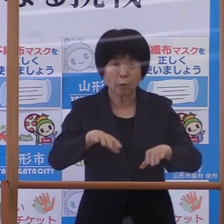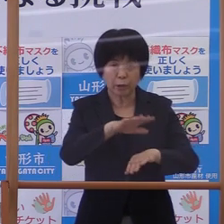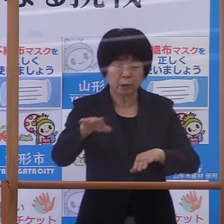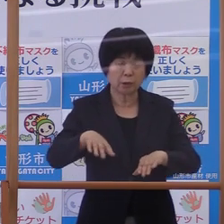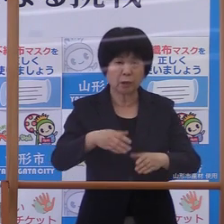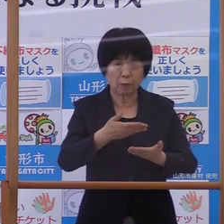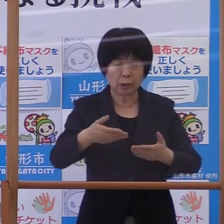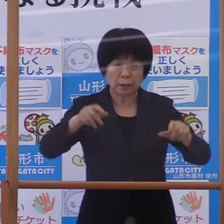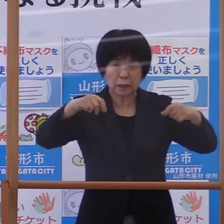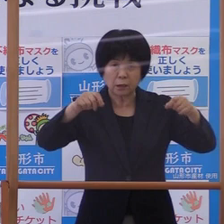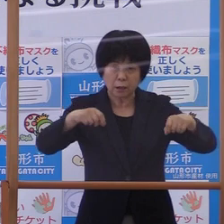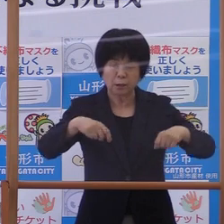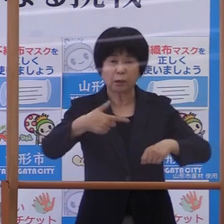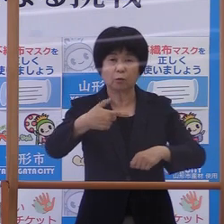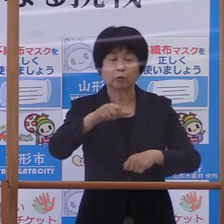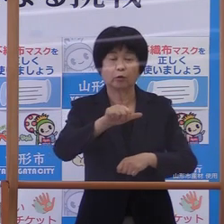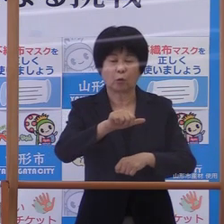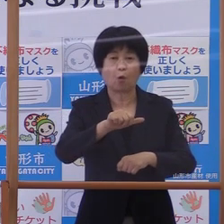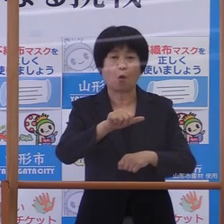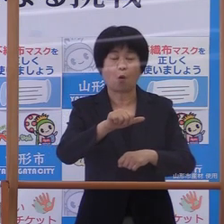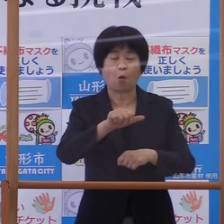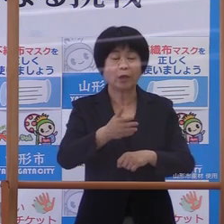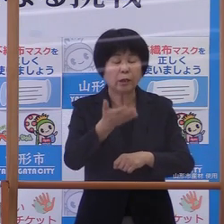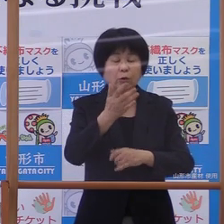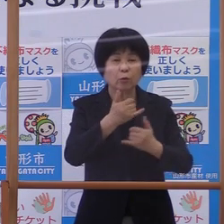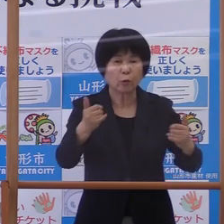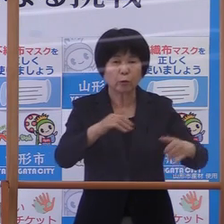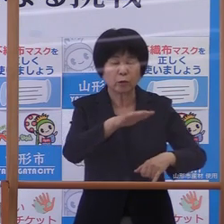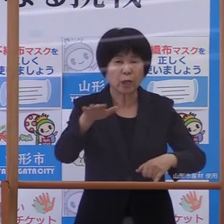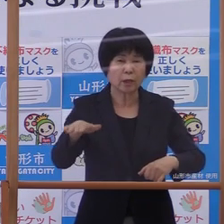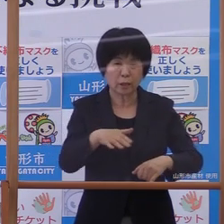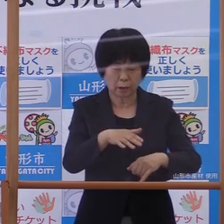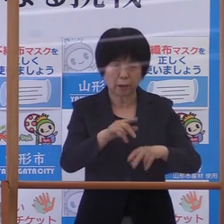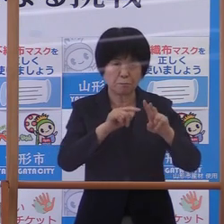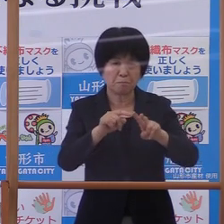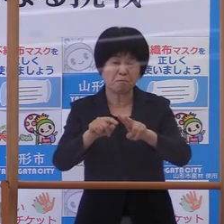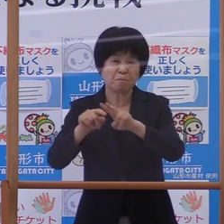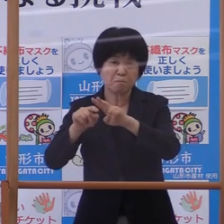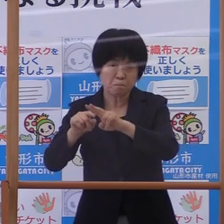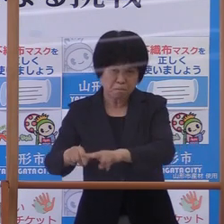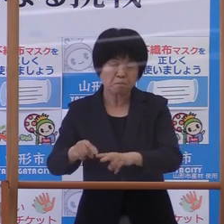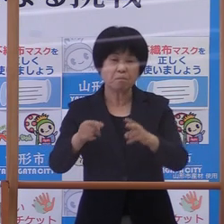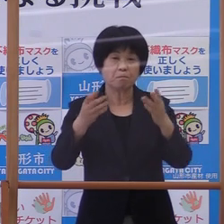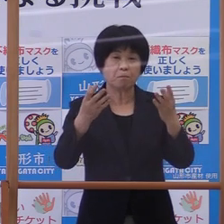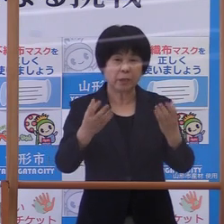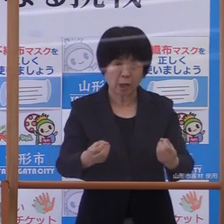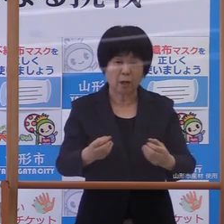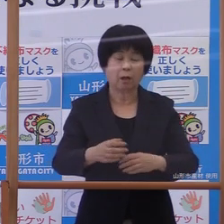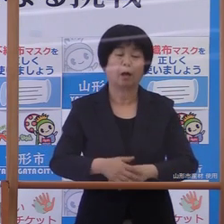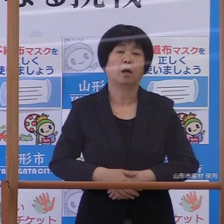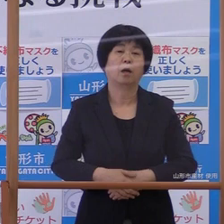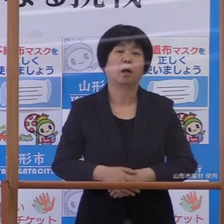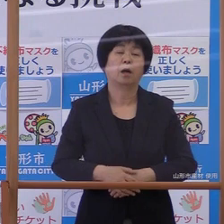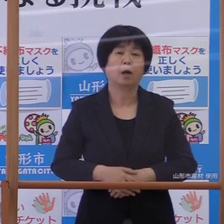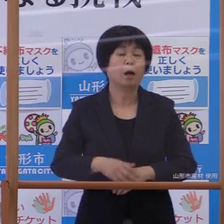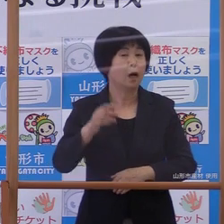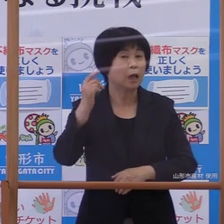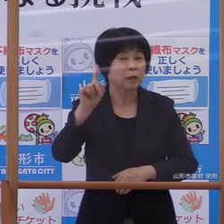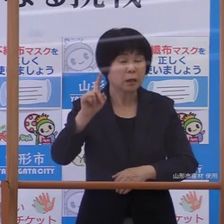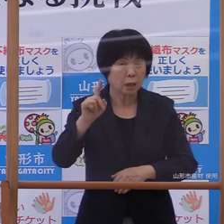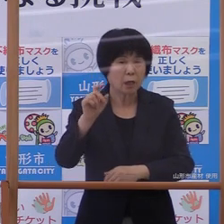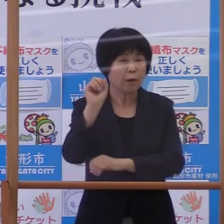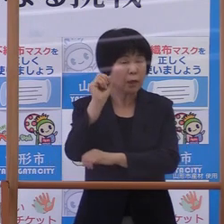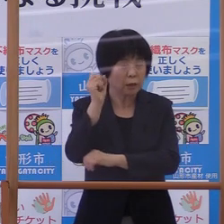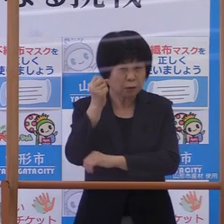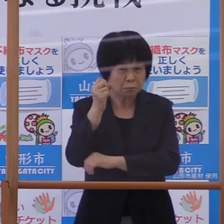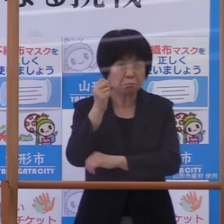を65歳以上の対象者全員に郵送で発送したところであります。明日には